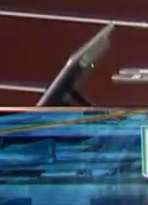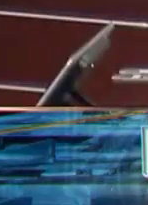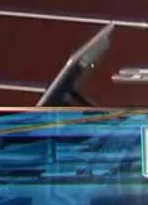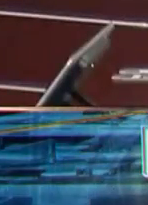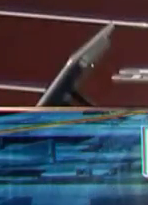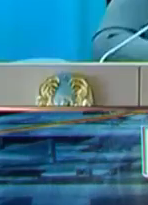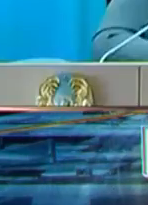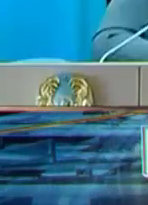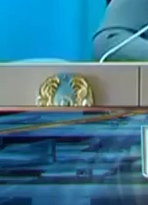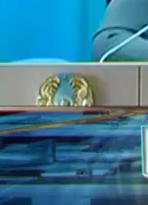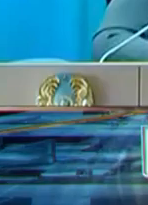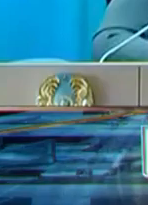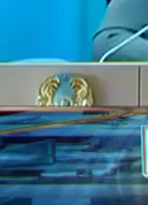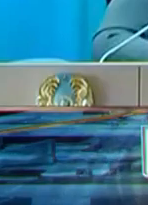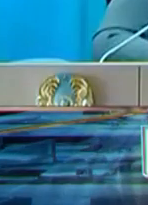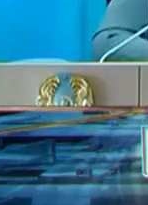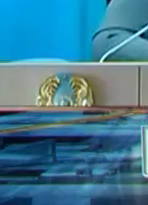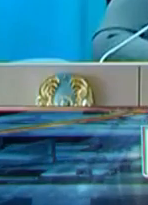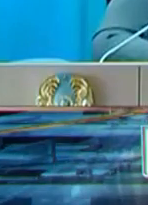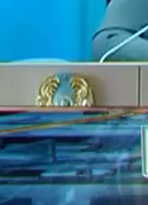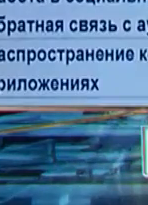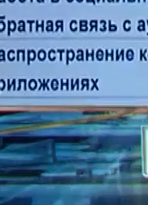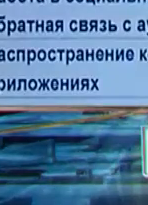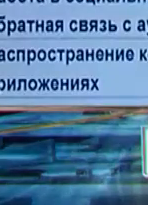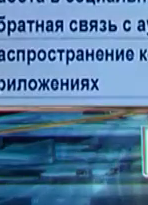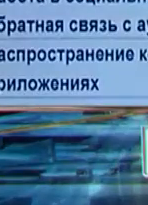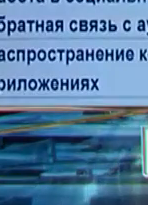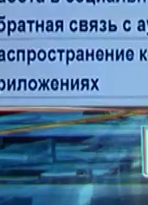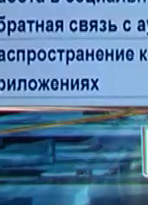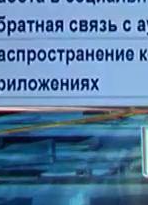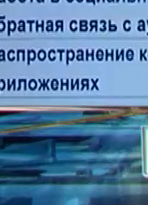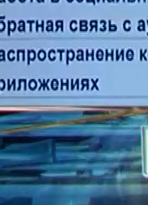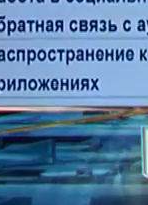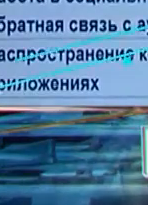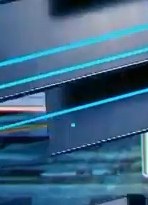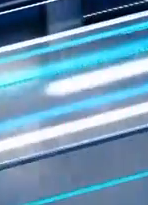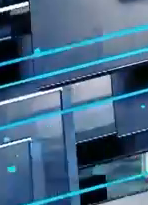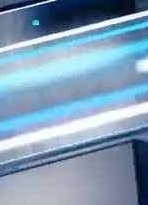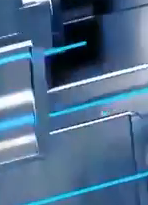Ел бойынша карантин мерзімі ұзартылды. Шектеу шаралары 2 тамызға дейін жалғасады.